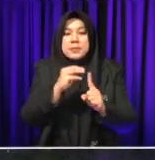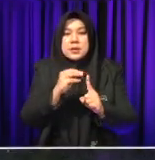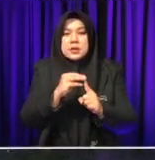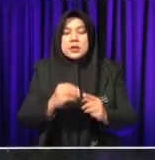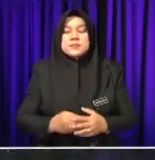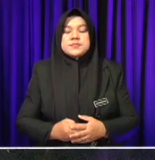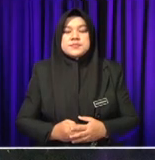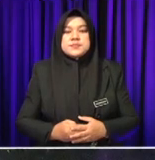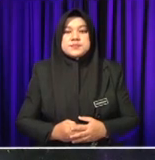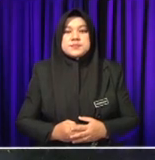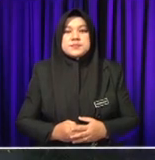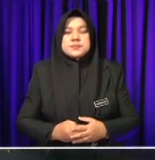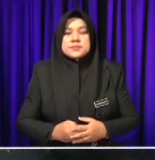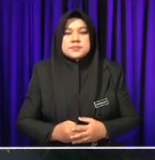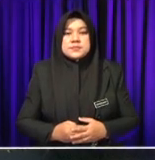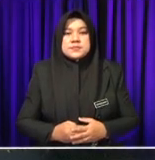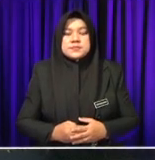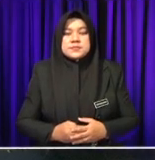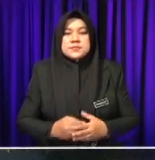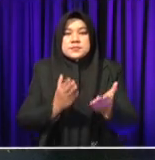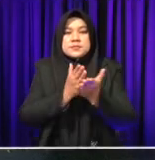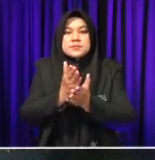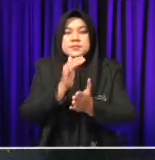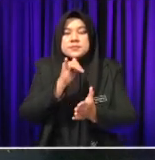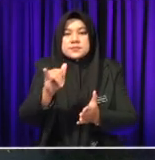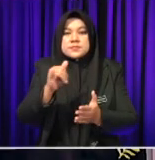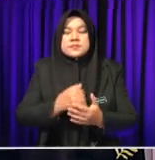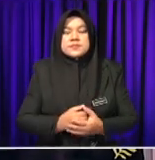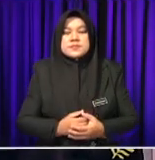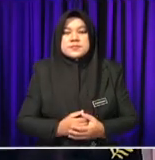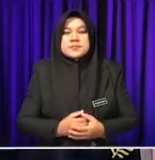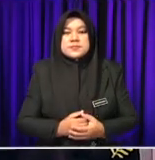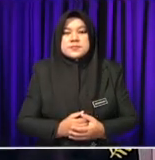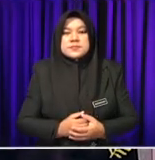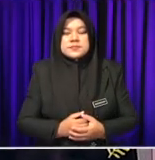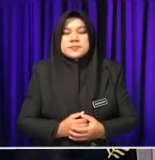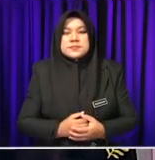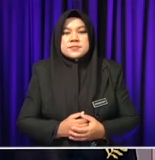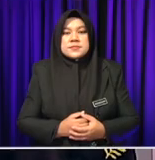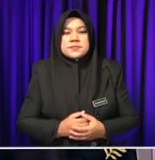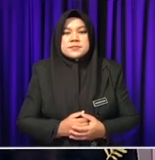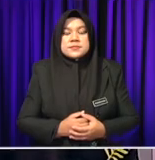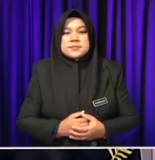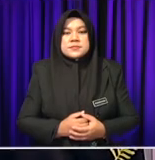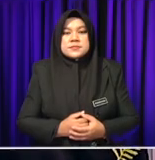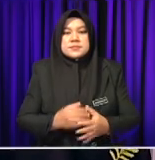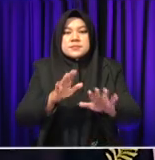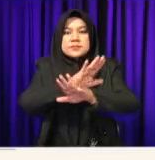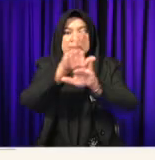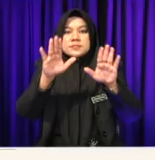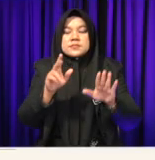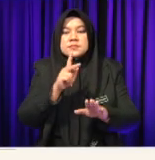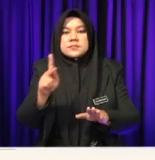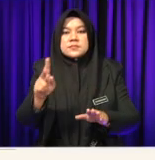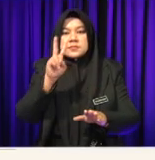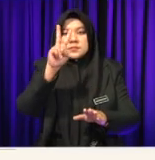tahniah 100 dah markah ni kan Oke seterusnya lihat lagi Okey Terangkan